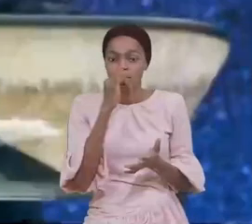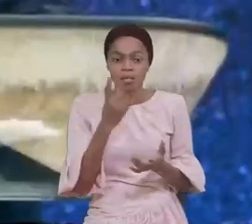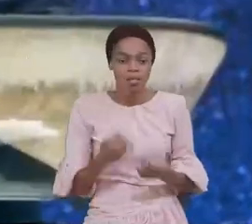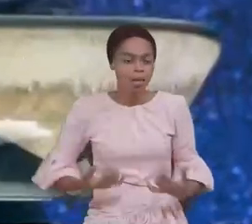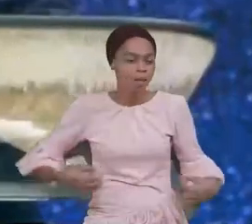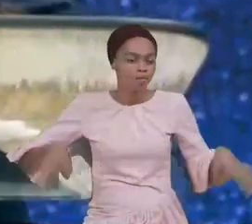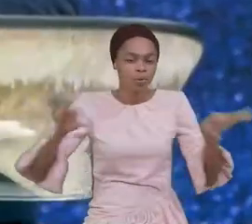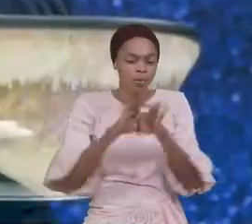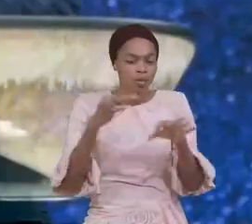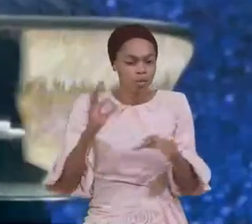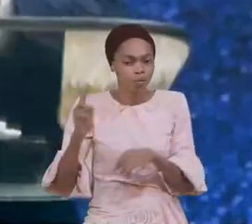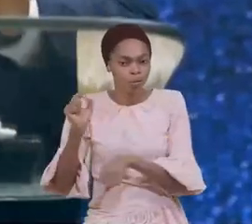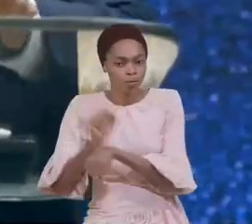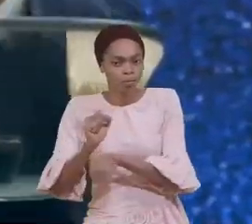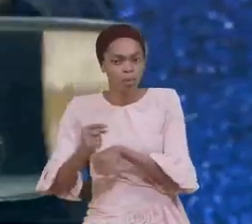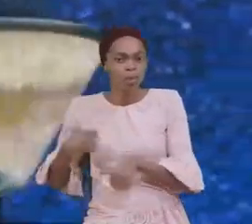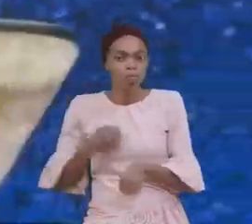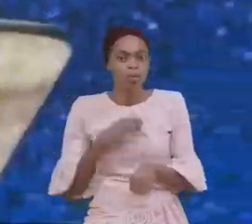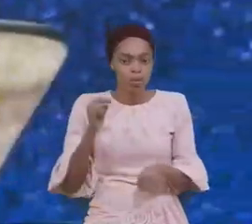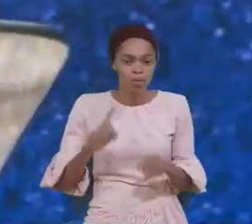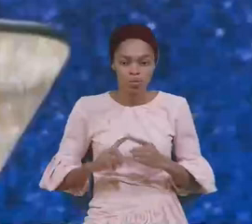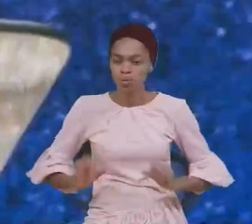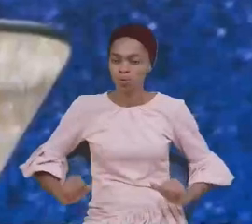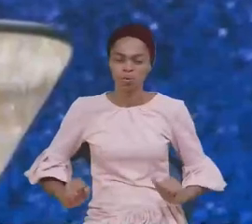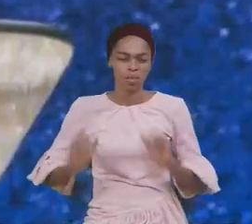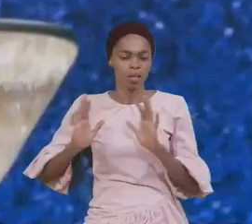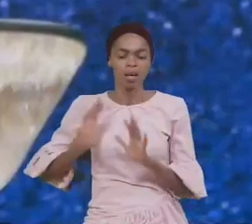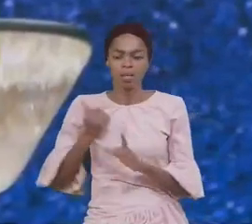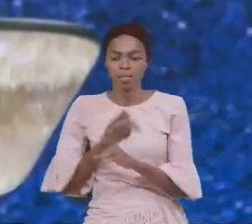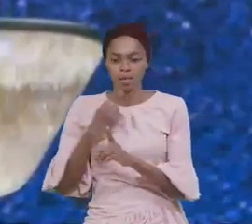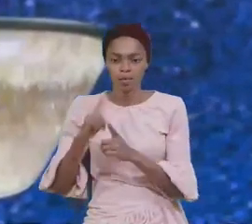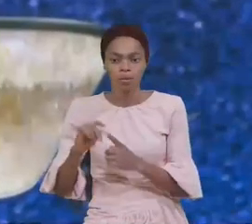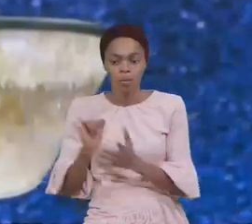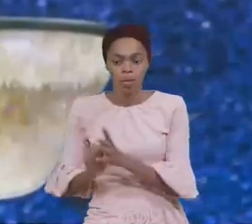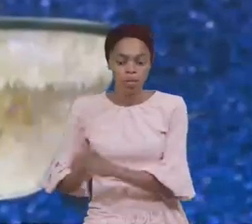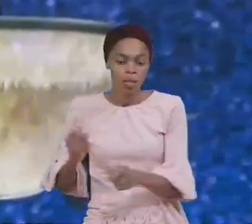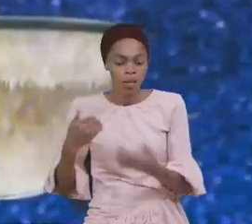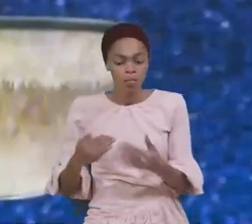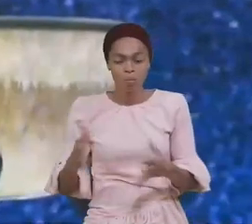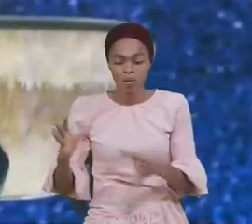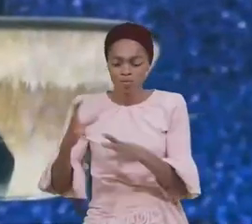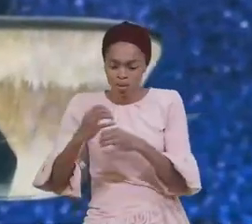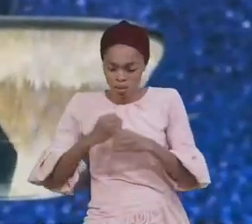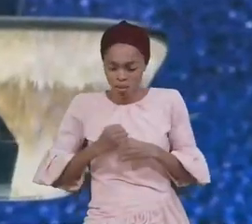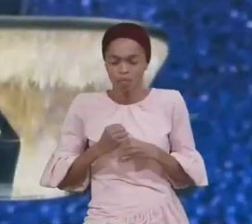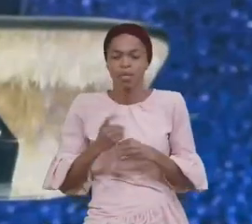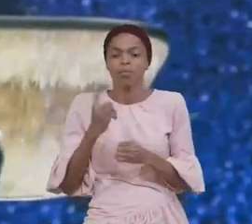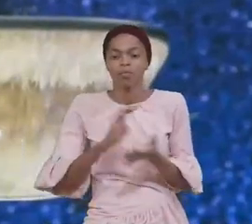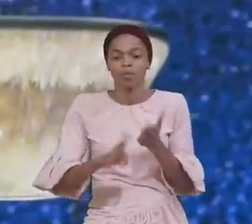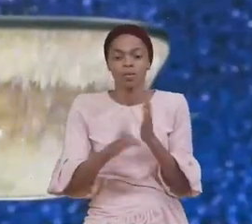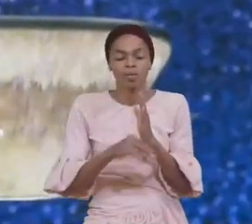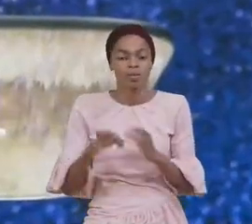commission et nous devons nous consacrer à cela afin qu'il ait le pardon des